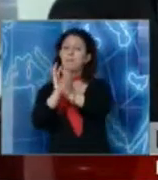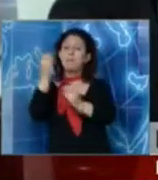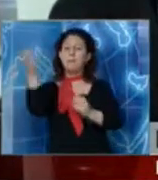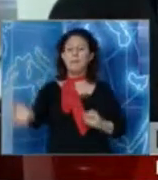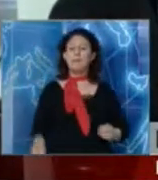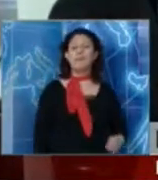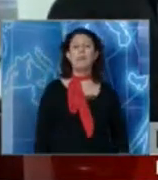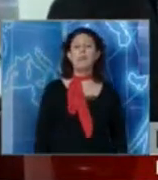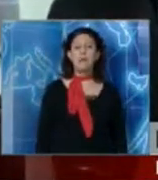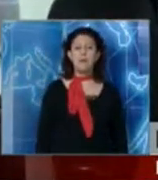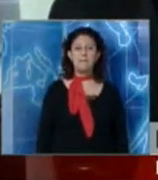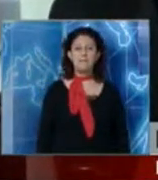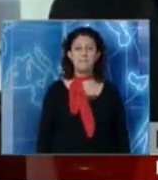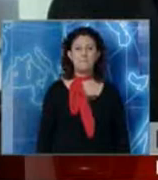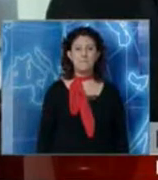verdi.